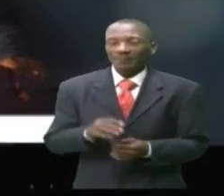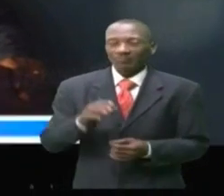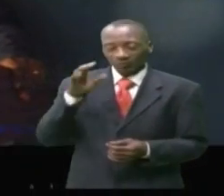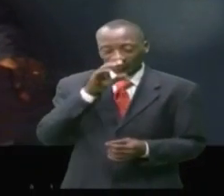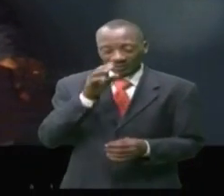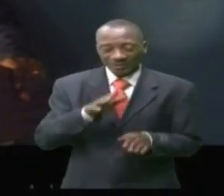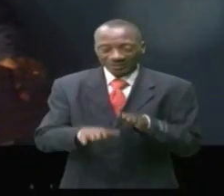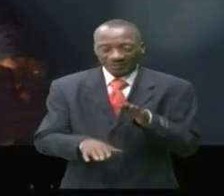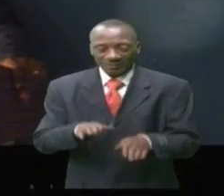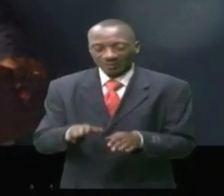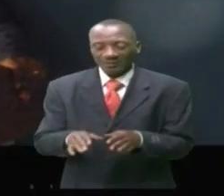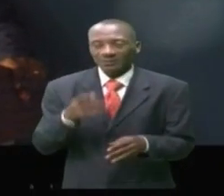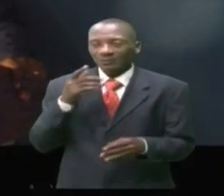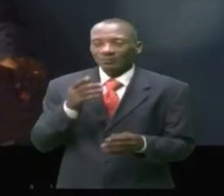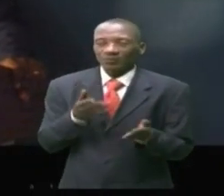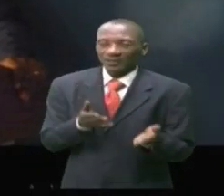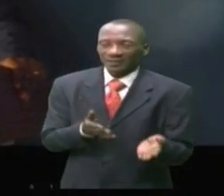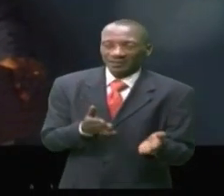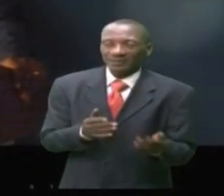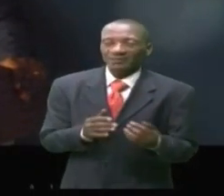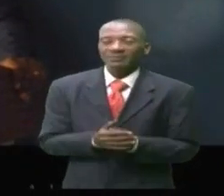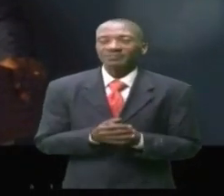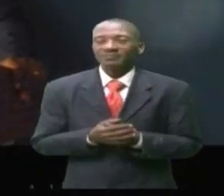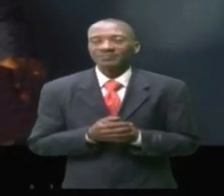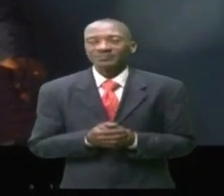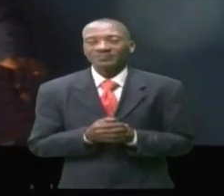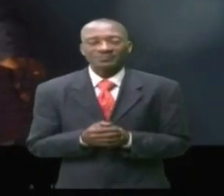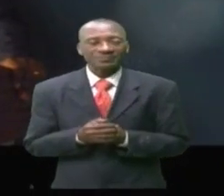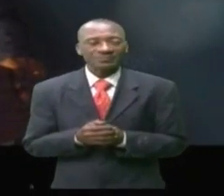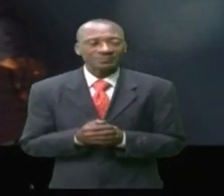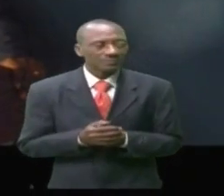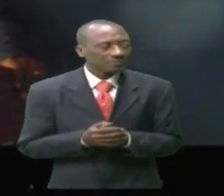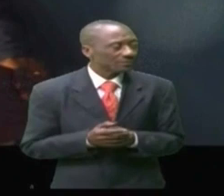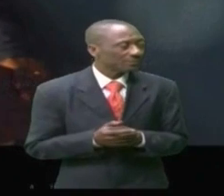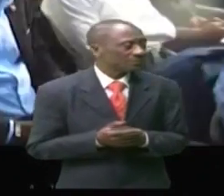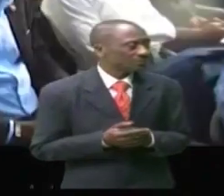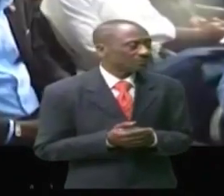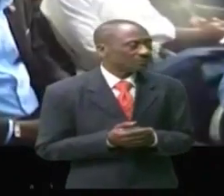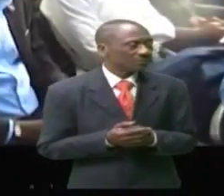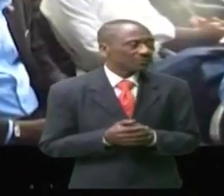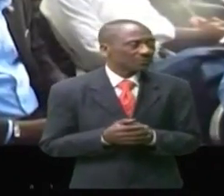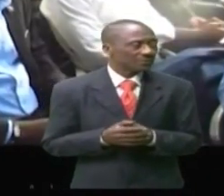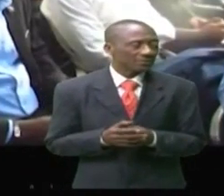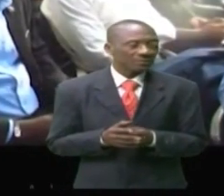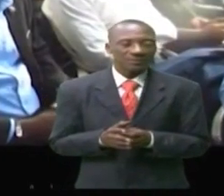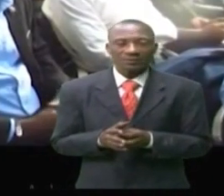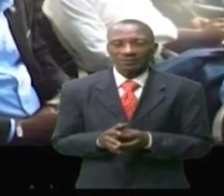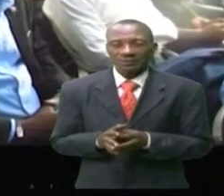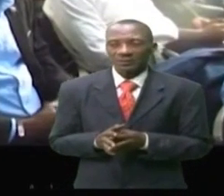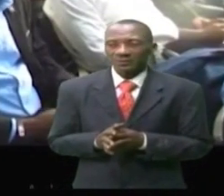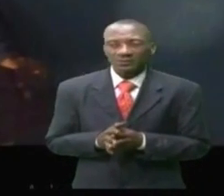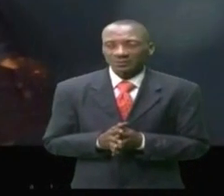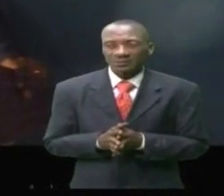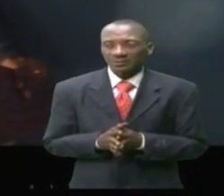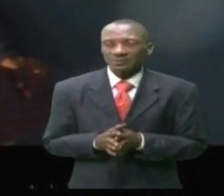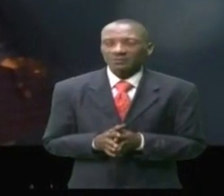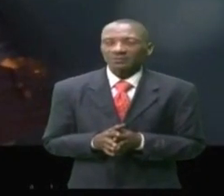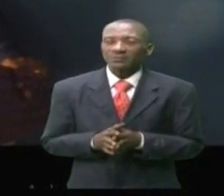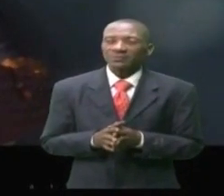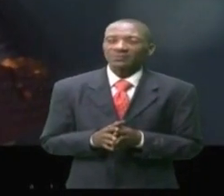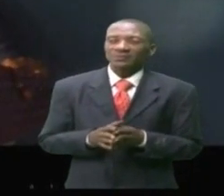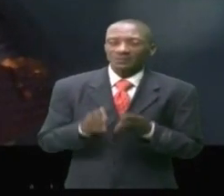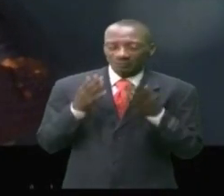massif des jeunes entrepreneurs congolais et mondiaux à travers la République et en dehors du pays en vue de récolter